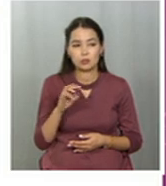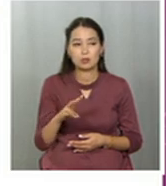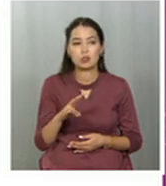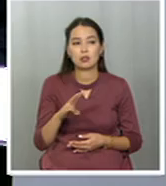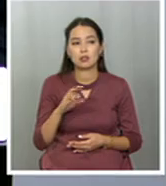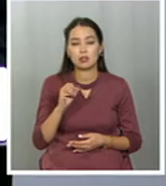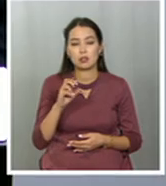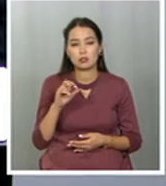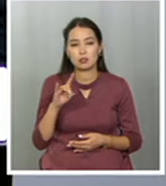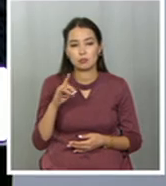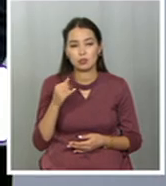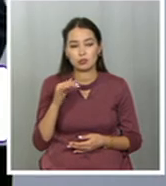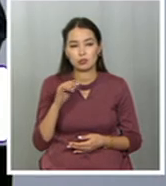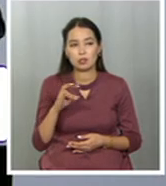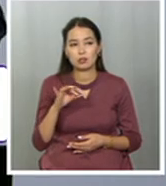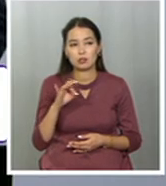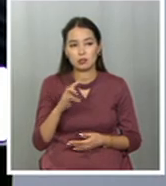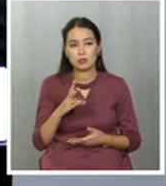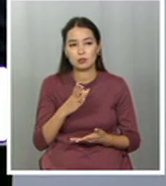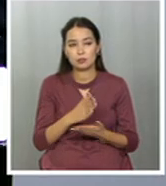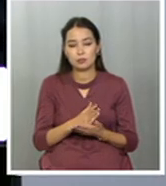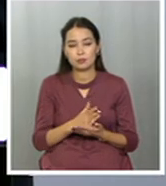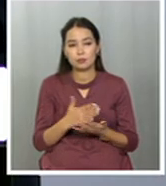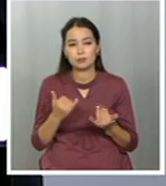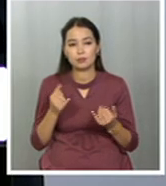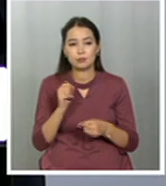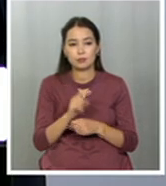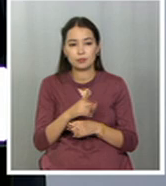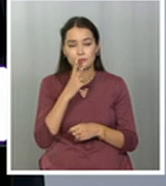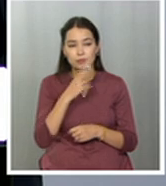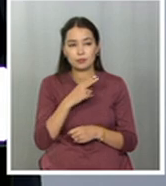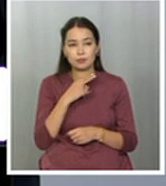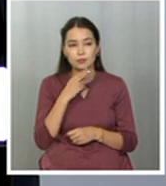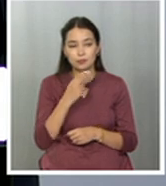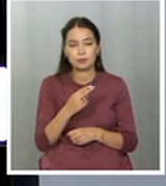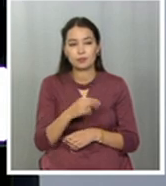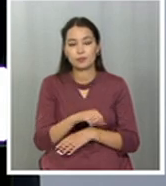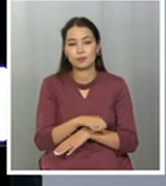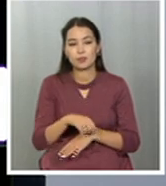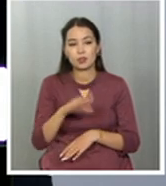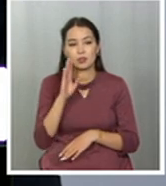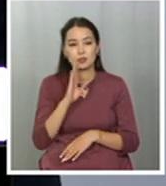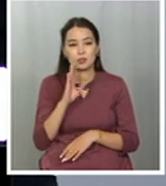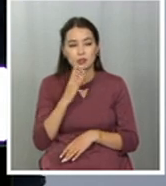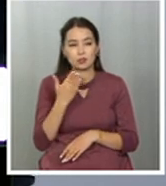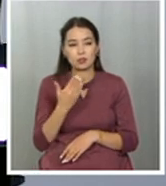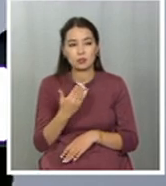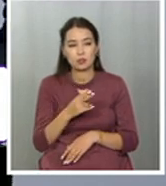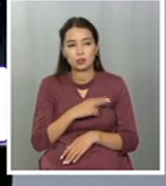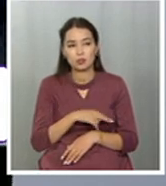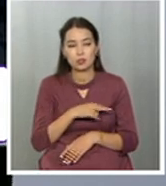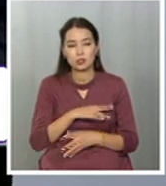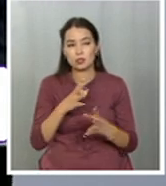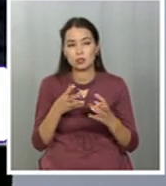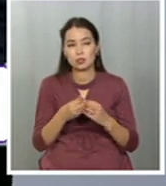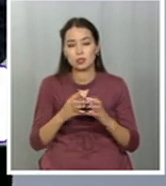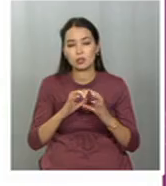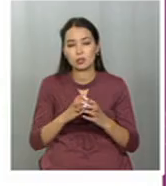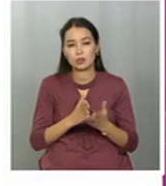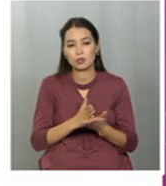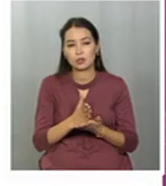мемлекеттері. Оқушылар, ендеше тапсырмаға назар аударыңыздар. Трансшекаралық су ресурстарының негізгі геосаяси мәні